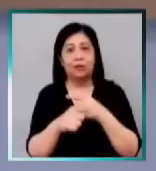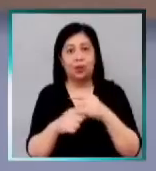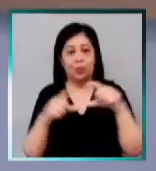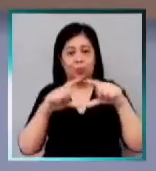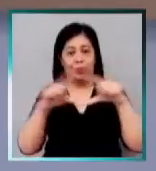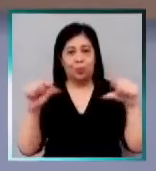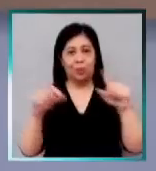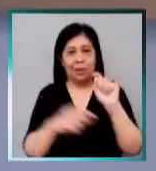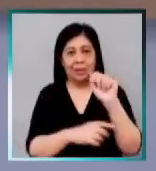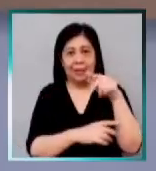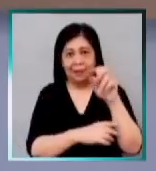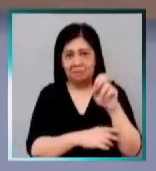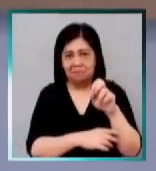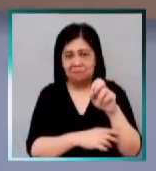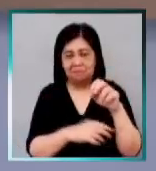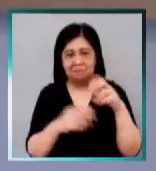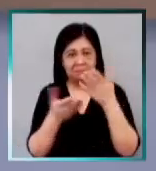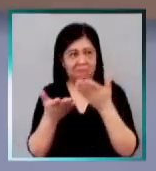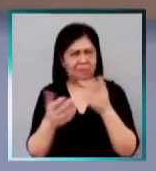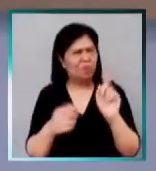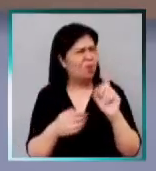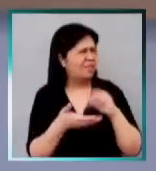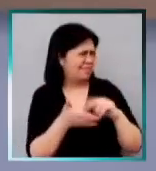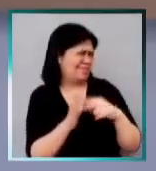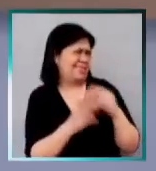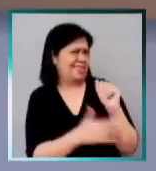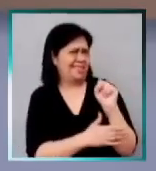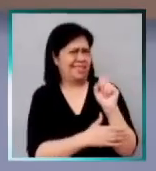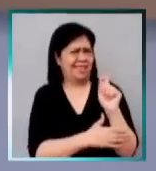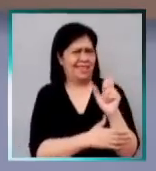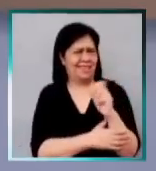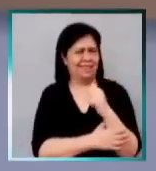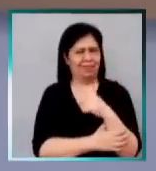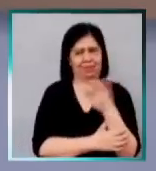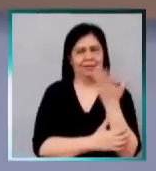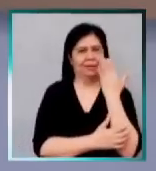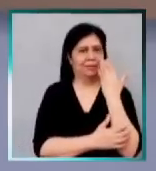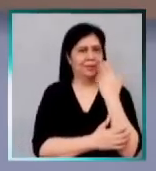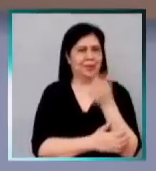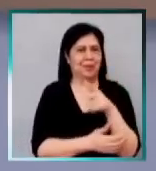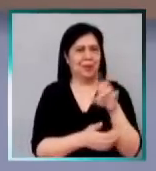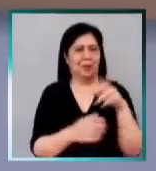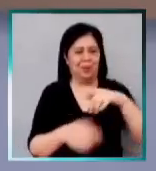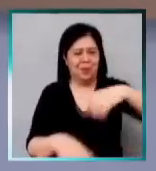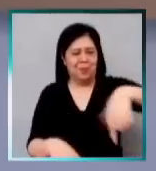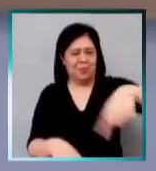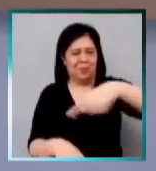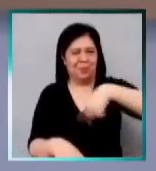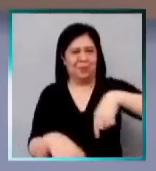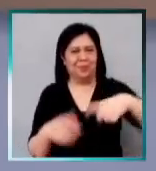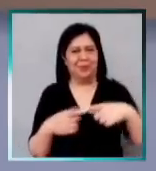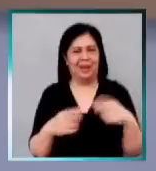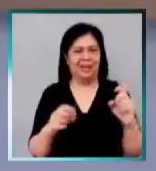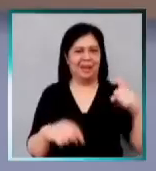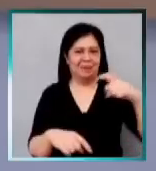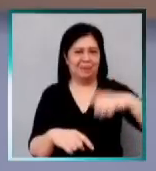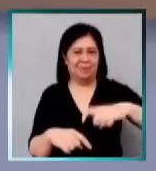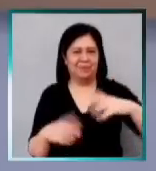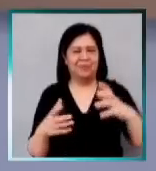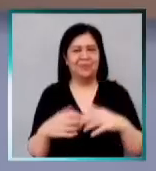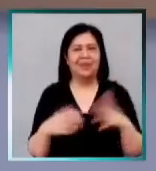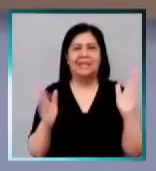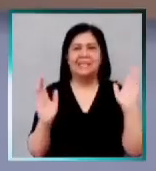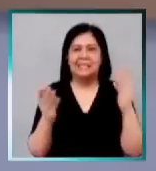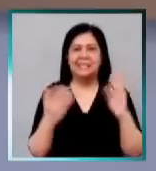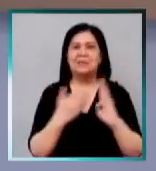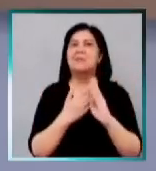Ano yan? Si Maki. Anong cassette? Plaka ba ng ano plaka? Ano yung cassette tape? Tila may comeback kasi ang